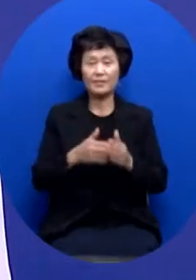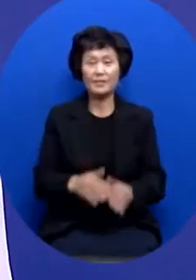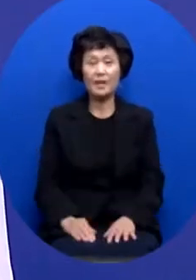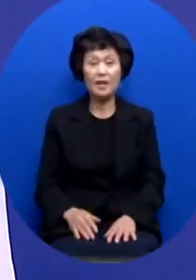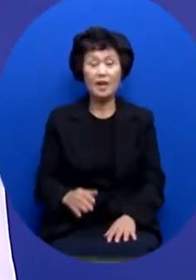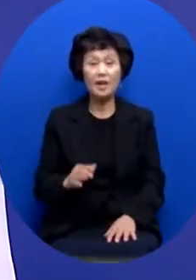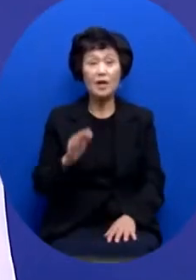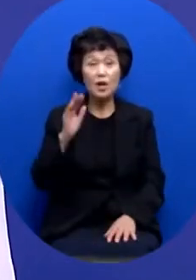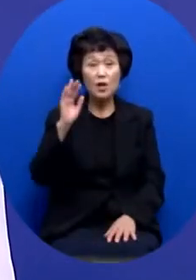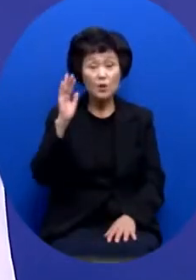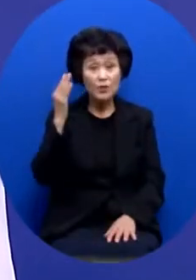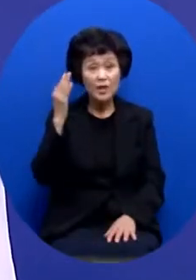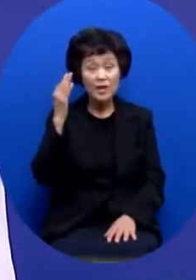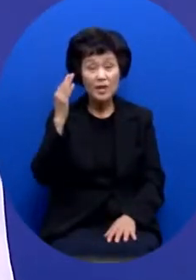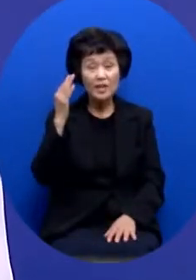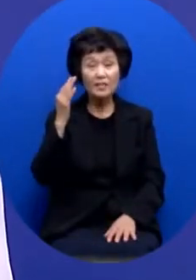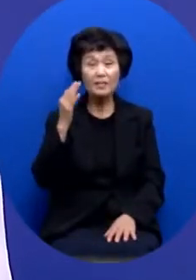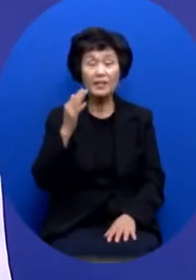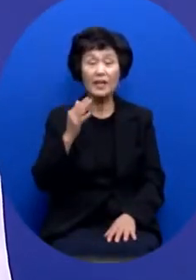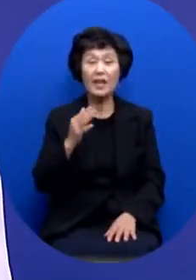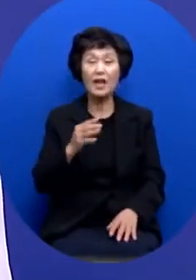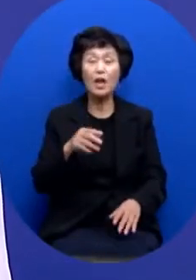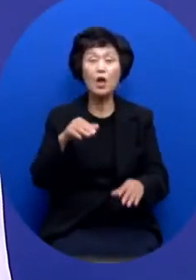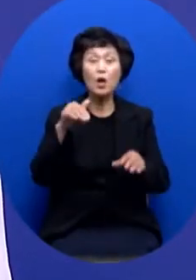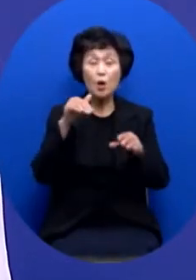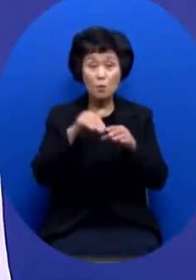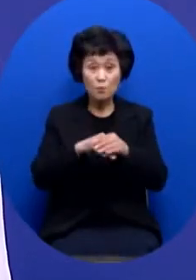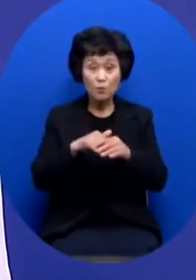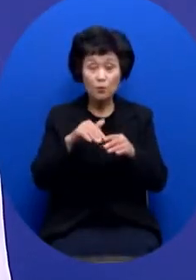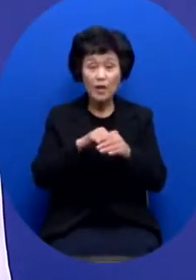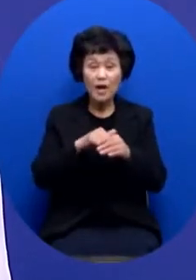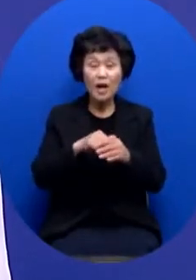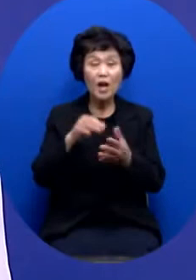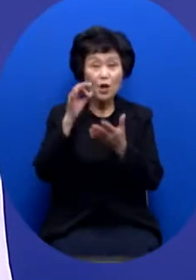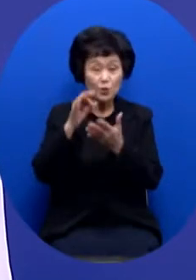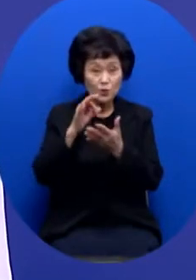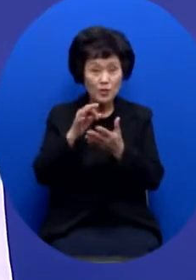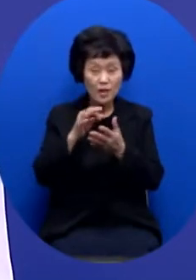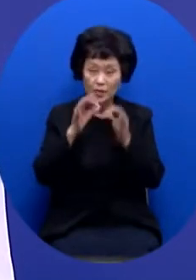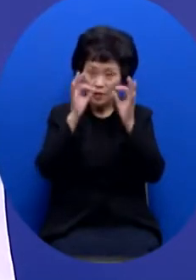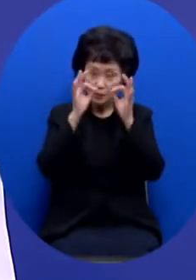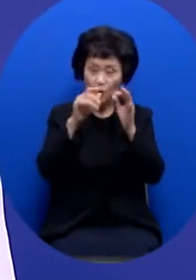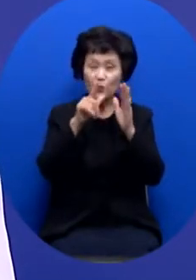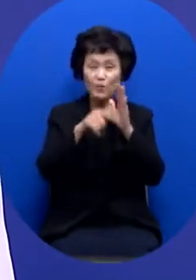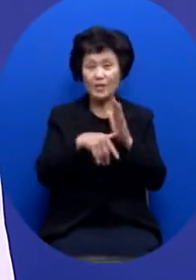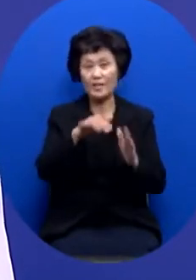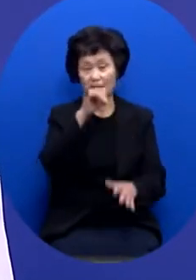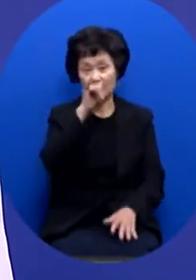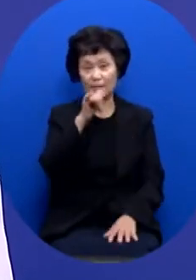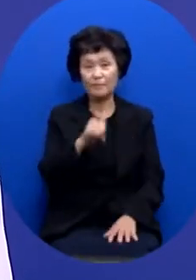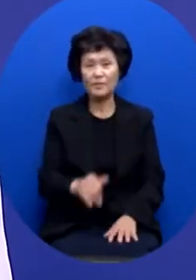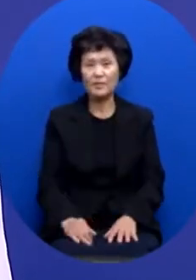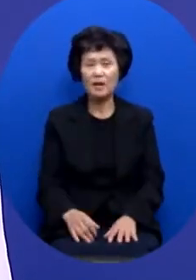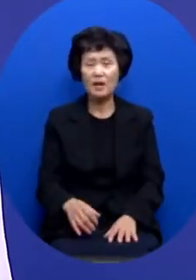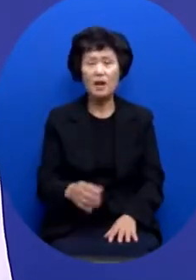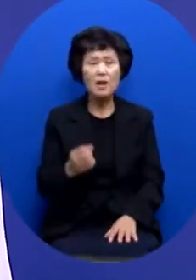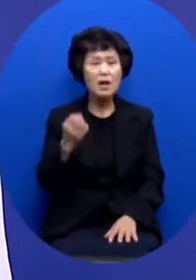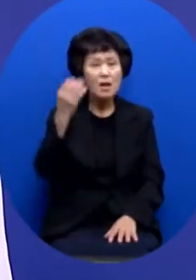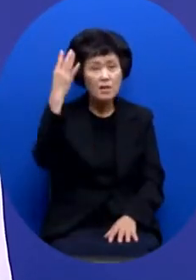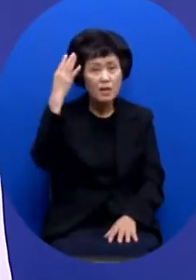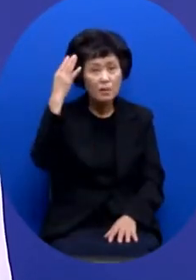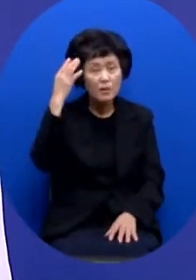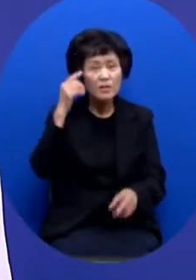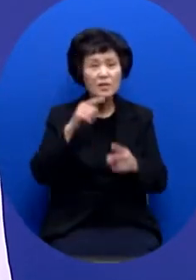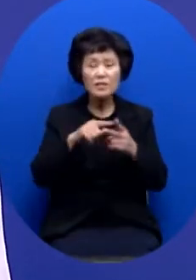최근에 한 교총이 우리나라의 근대 기독교 문화유산을 돌아보는 시간을 가졌습니다. 우리 사회가 잊거나 소홀했던 한국교회